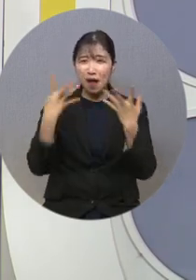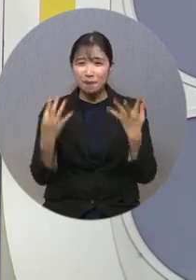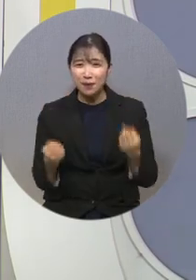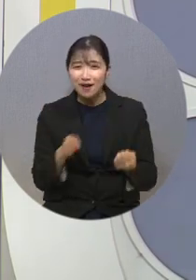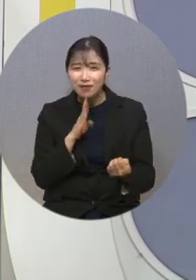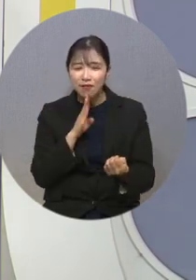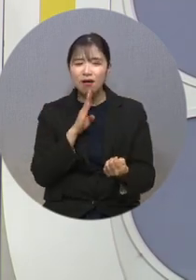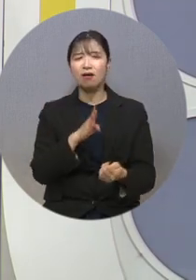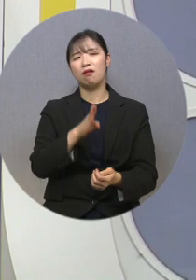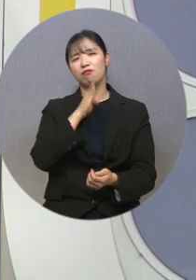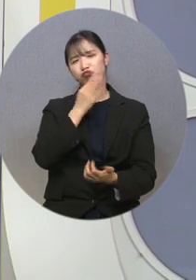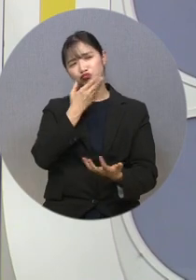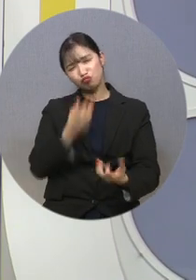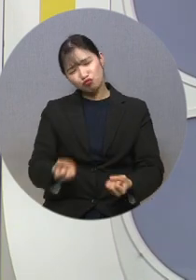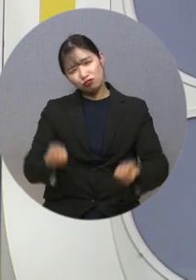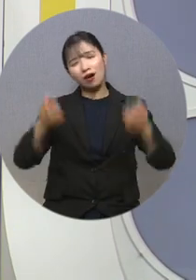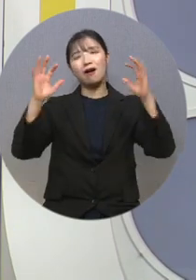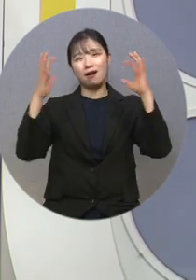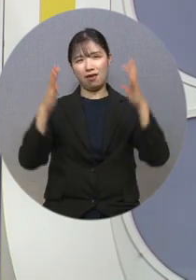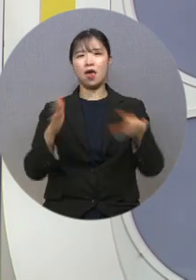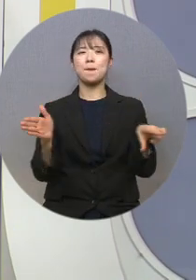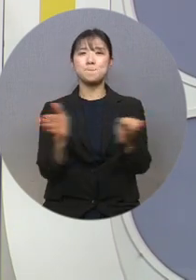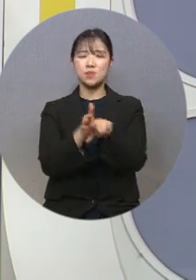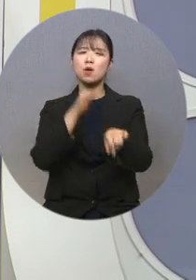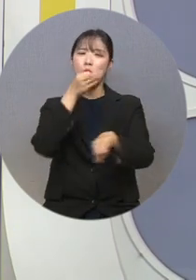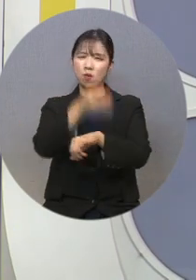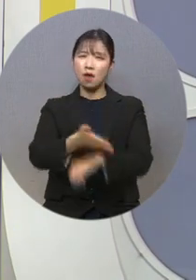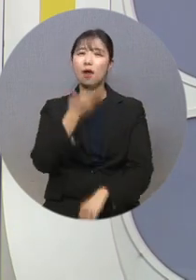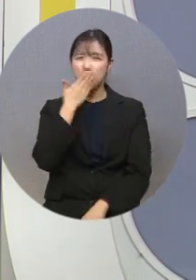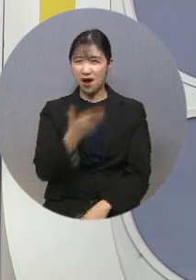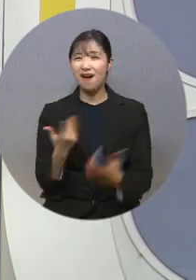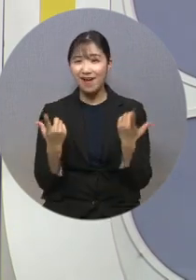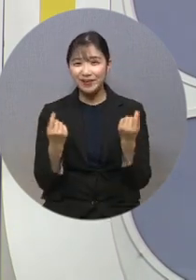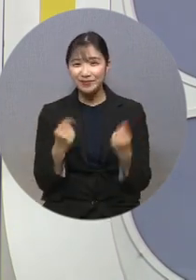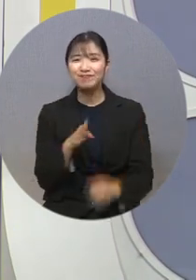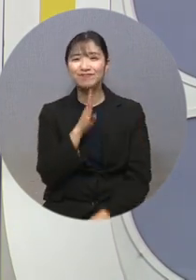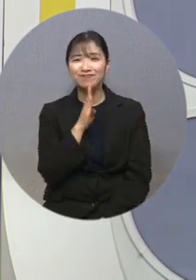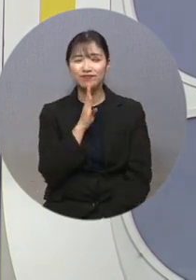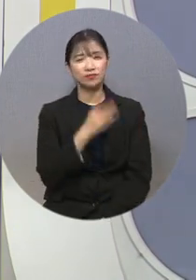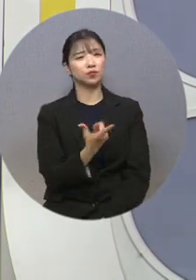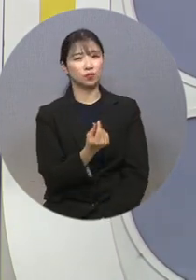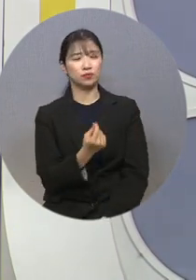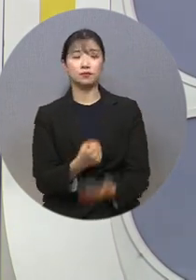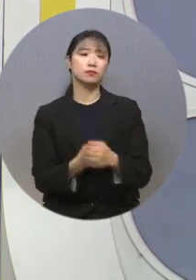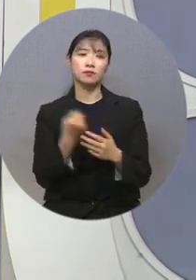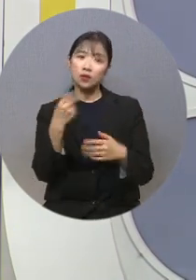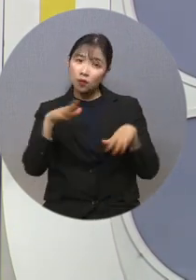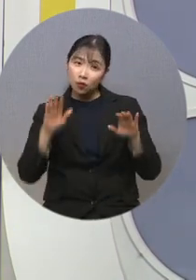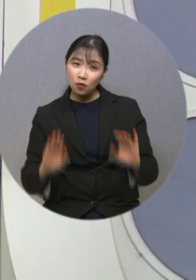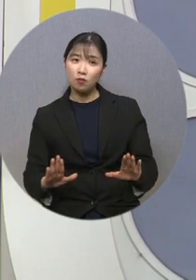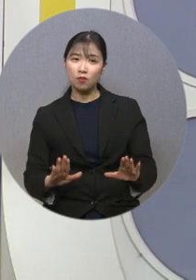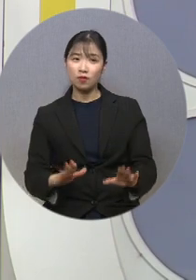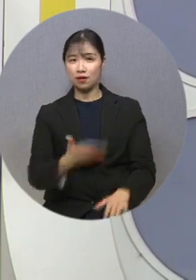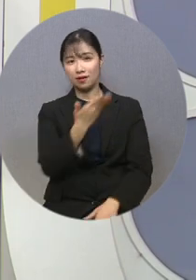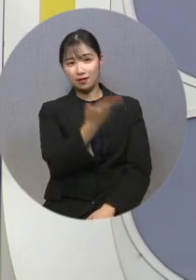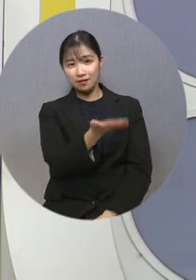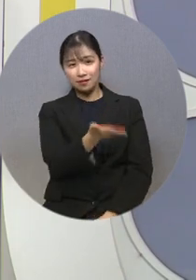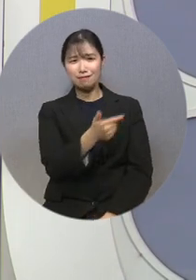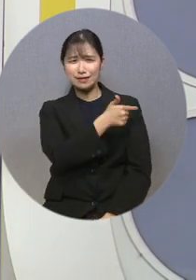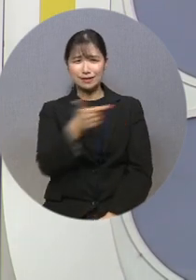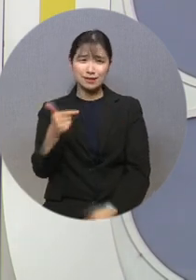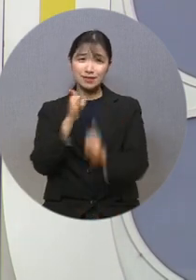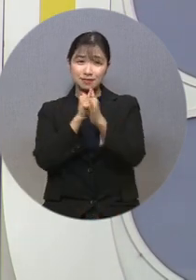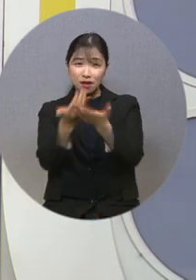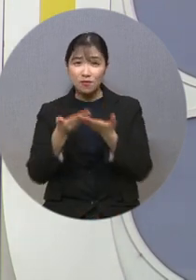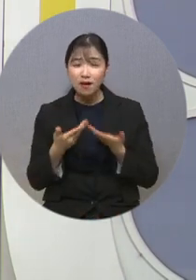축하드립니다. 믿고 살 수 있는 브랜드 남도장터라는 얘기죠. 그러죠. 네. 아, 그리고 저기 이번에 네. 우리 김정현 씨도 진짜 큰